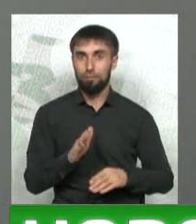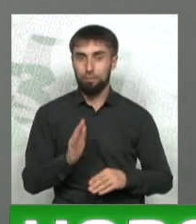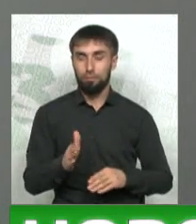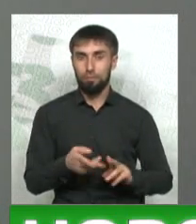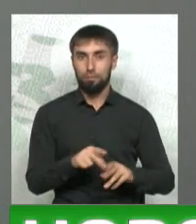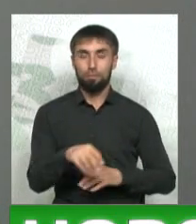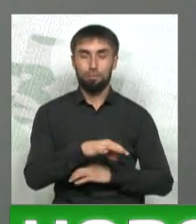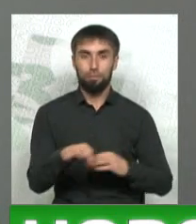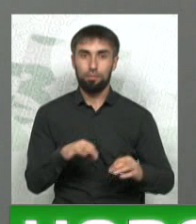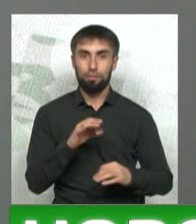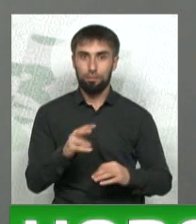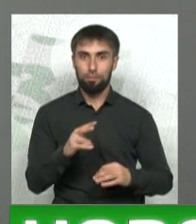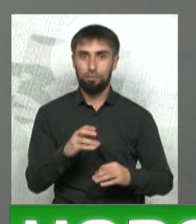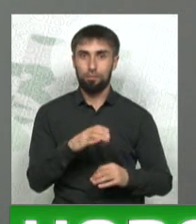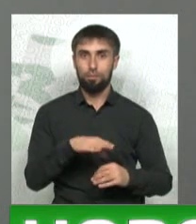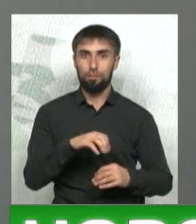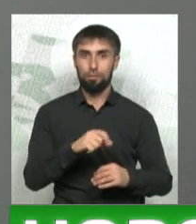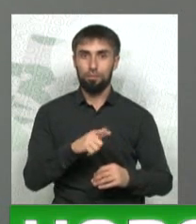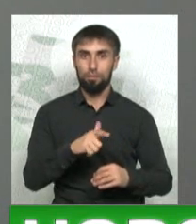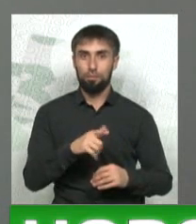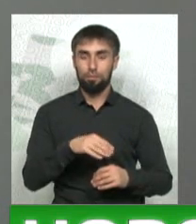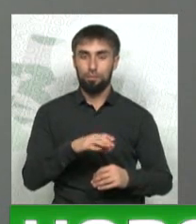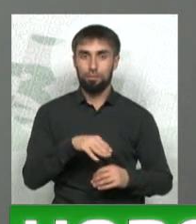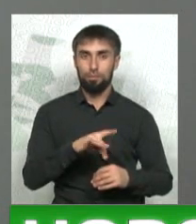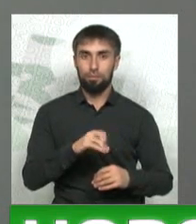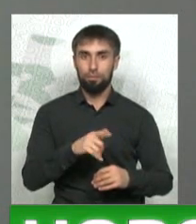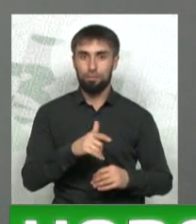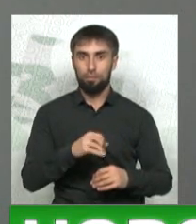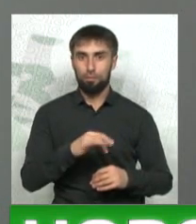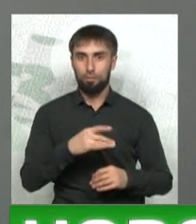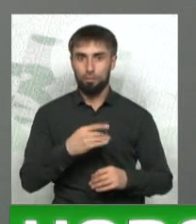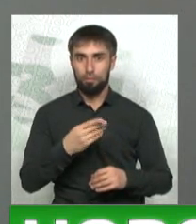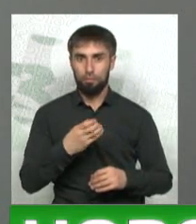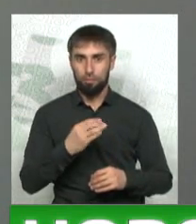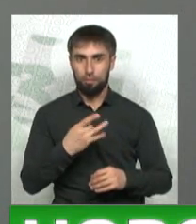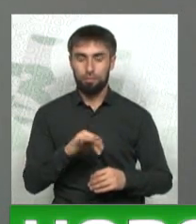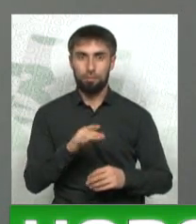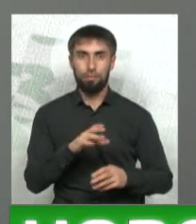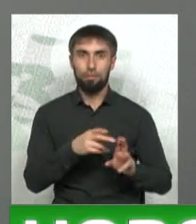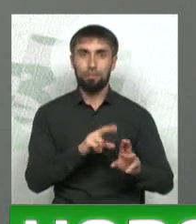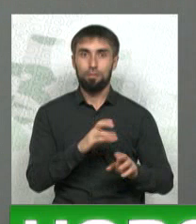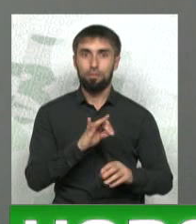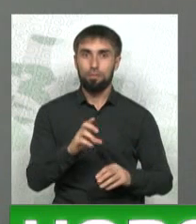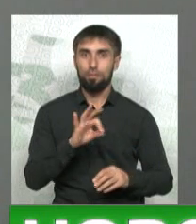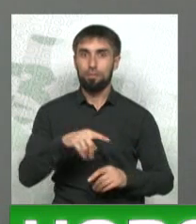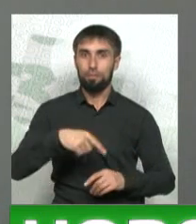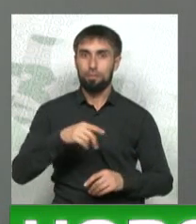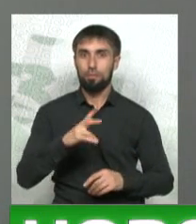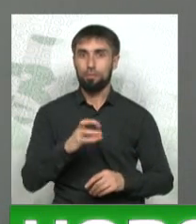Этот проект он является стратегическим, также пока мы планируем сброс от Карабулака,